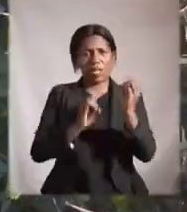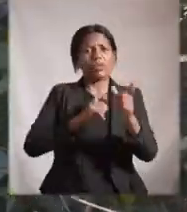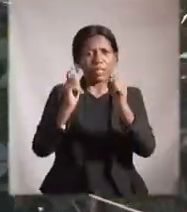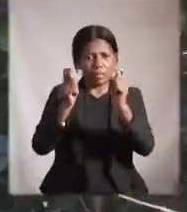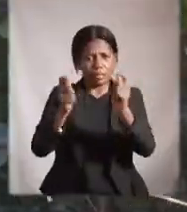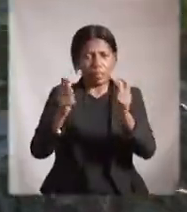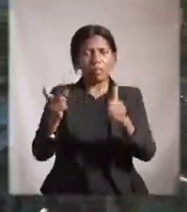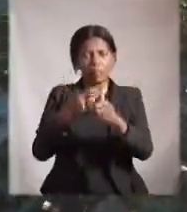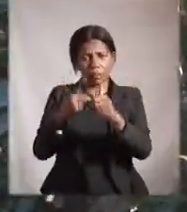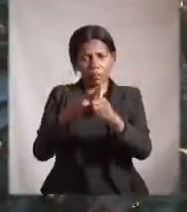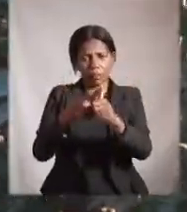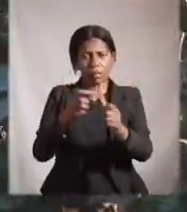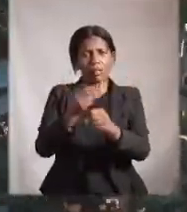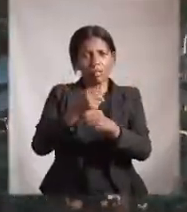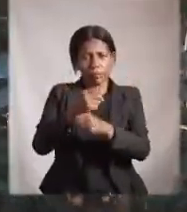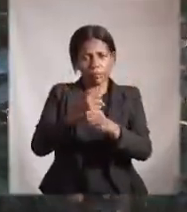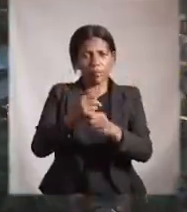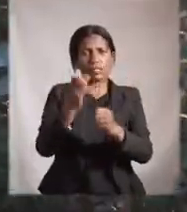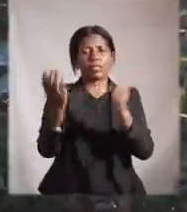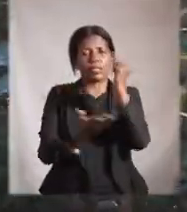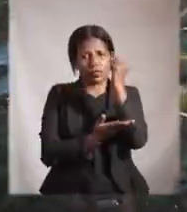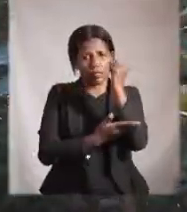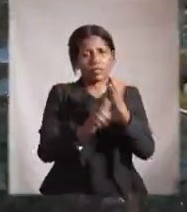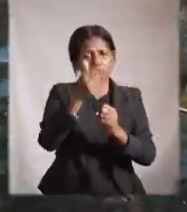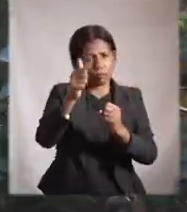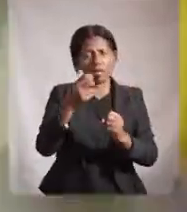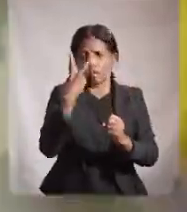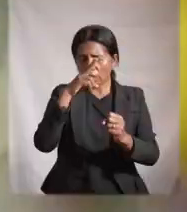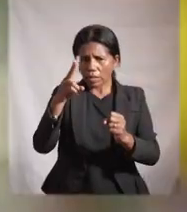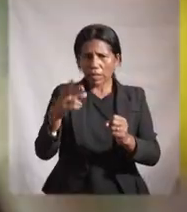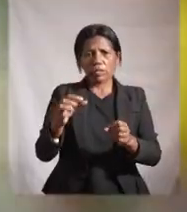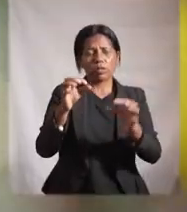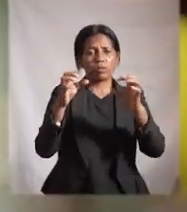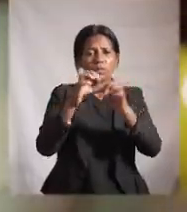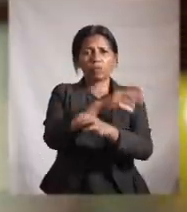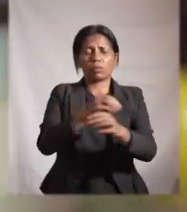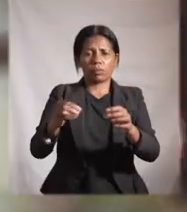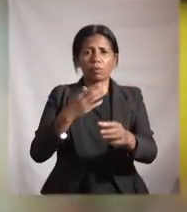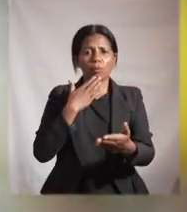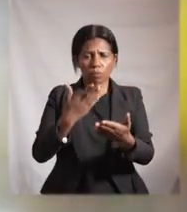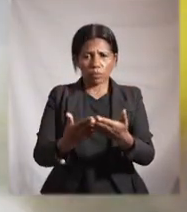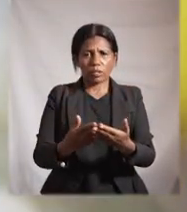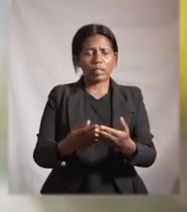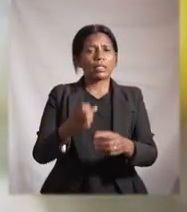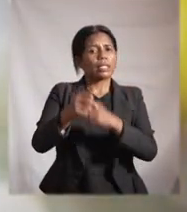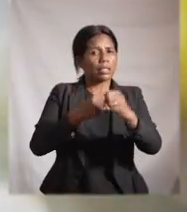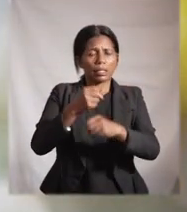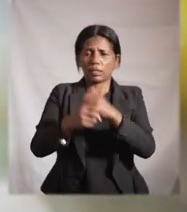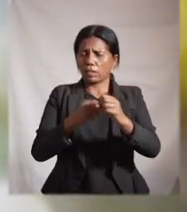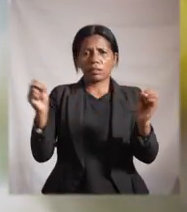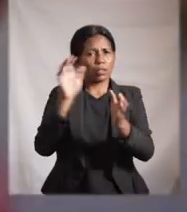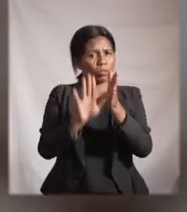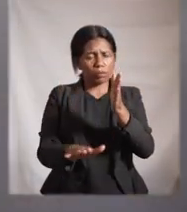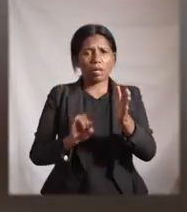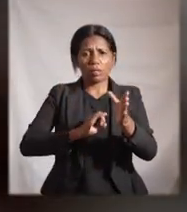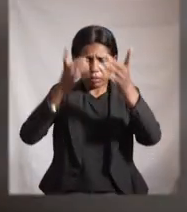ulu. Kafe kal hun san uli dan sana hari resultado dia ni aku ambokar dan sana ba barak. Intina mos la menos. Tamane ma